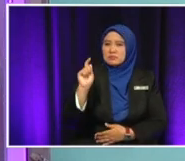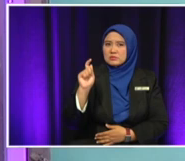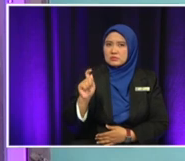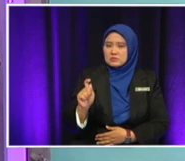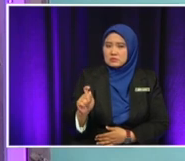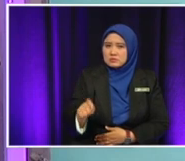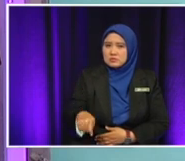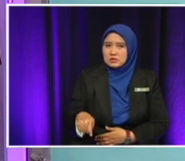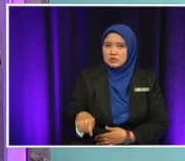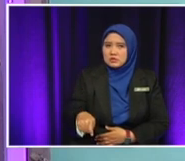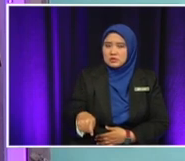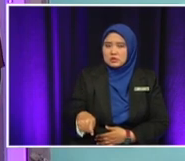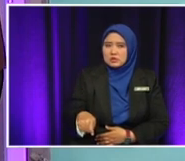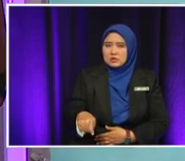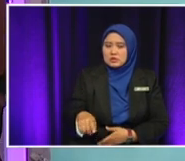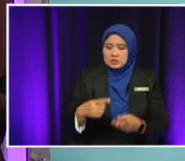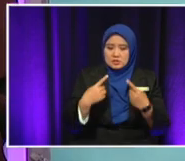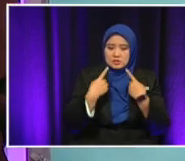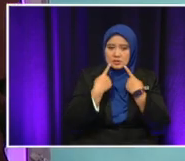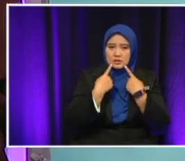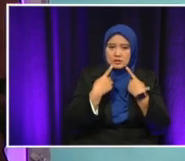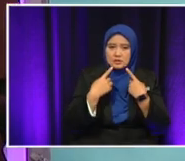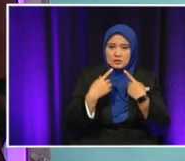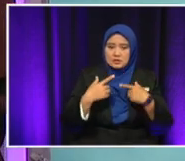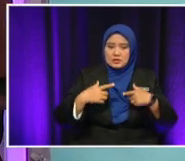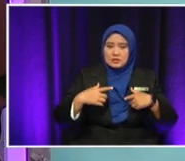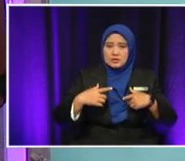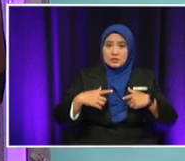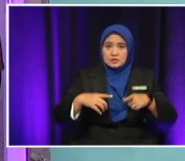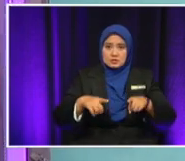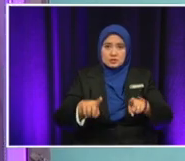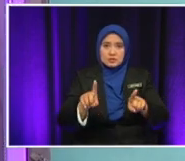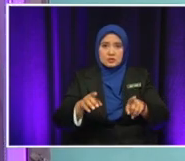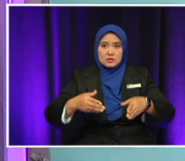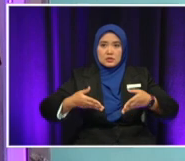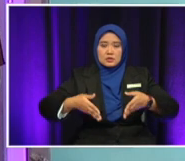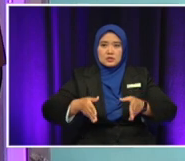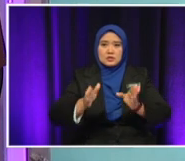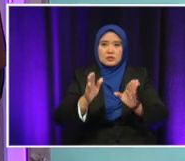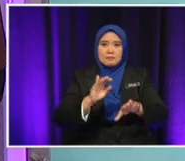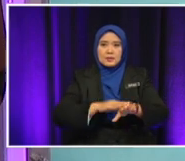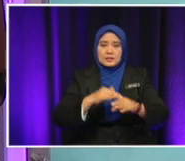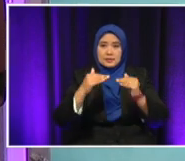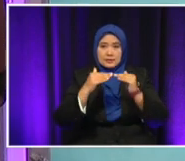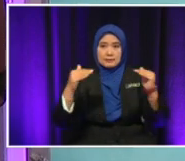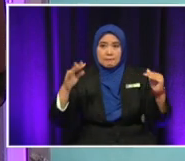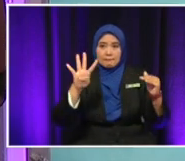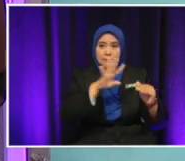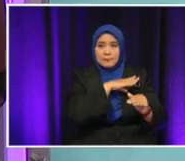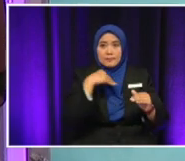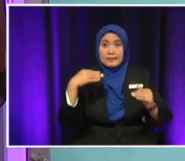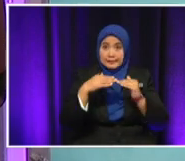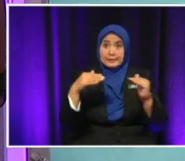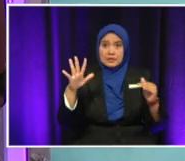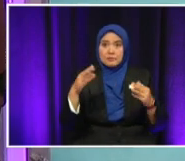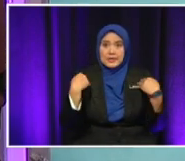masuk di tingkat 4 dan tingkatan dimulai sepanjang tempo tersebut memiliki banyak melakukan kerja-kerja Amali